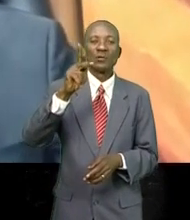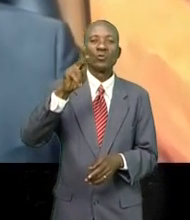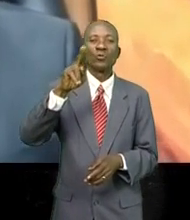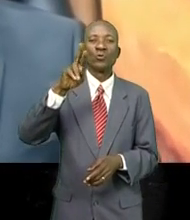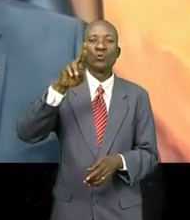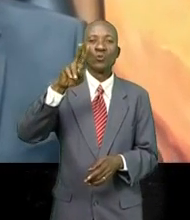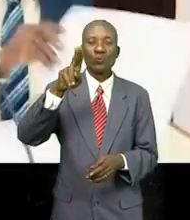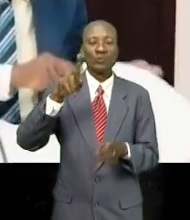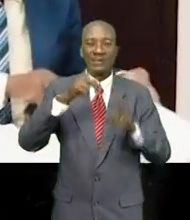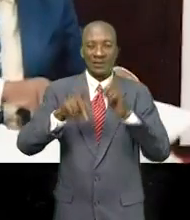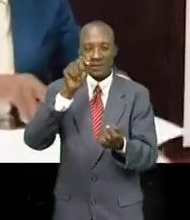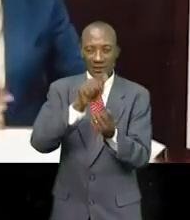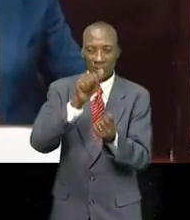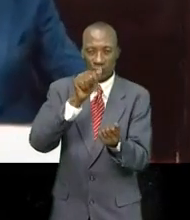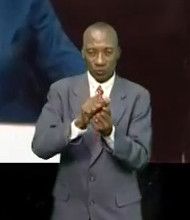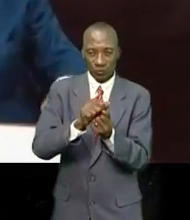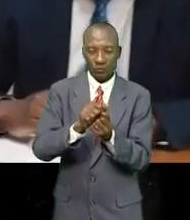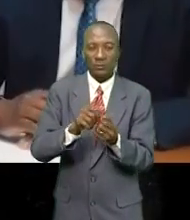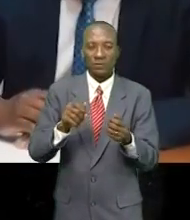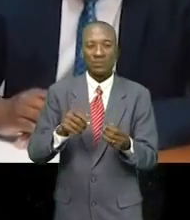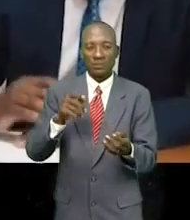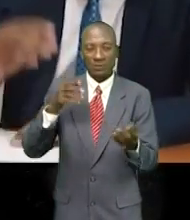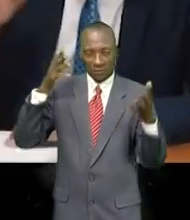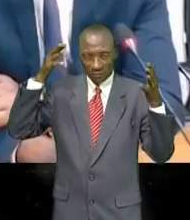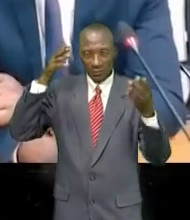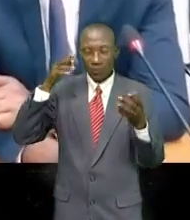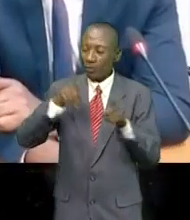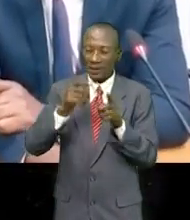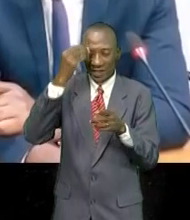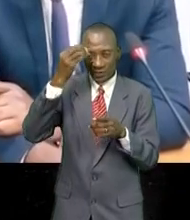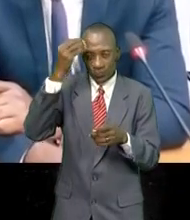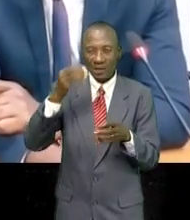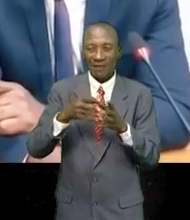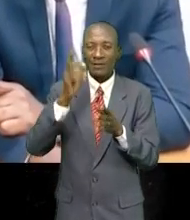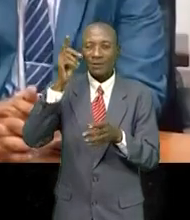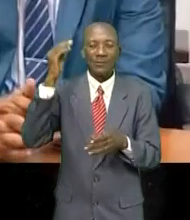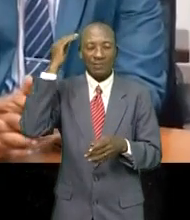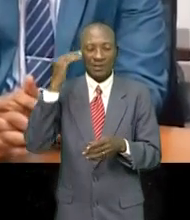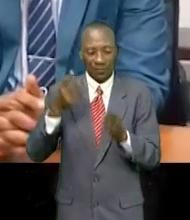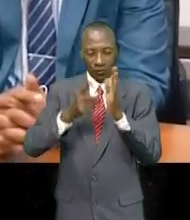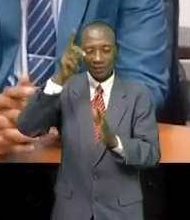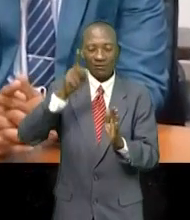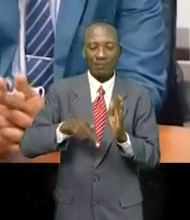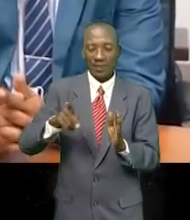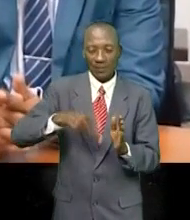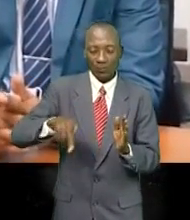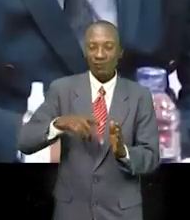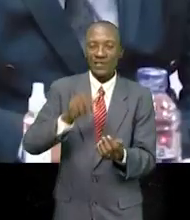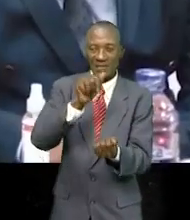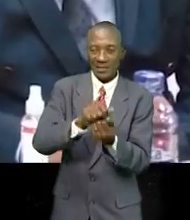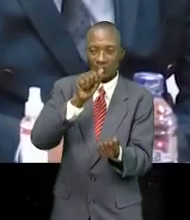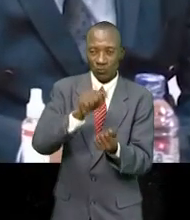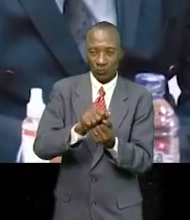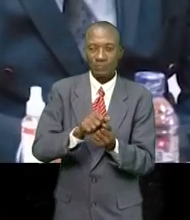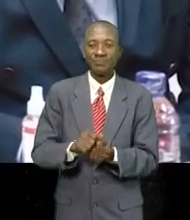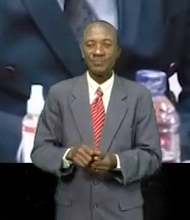Jean-Michel Samalou-Kondé Kyenge pour résoudre la crise institutionnelle que connaît cette province. La persistance de cette crise entre l'Assemblée provinciale